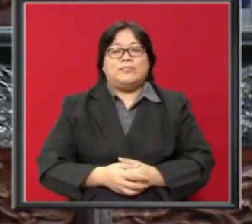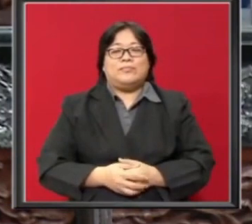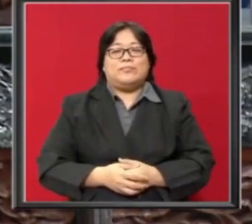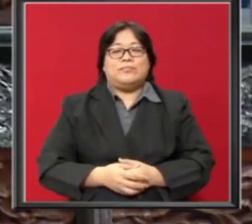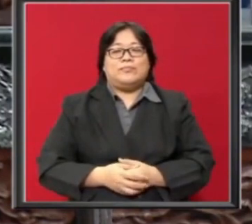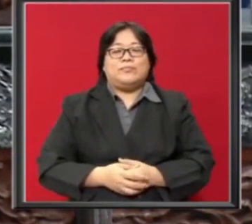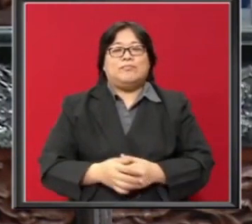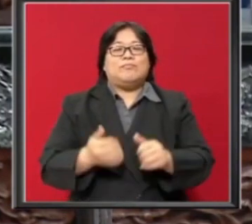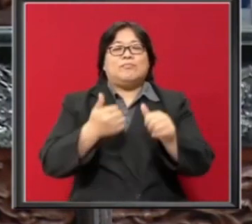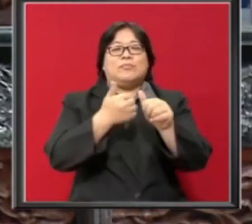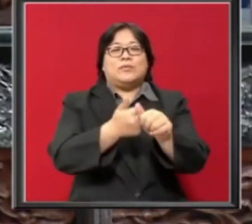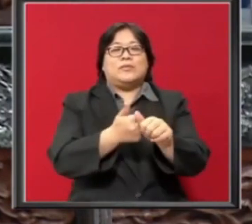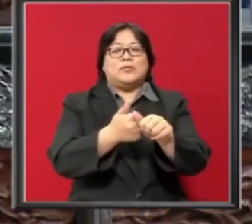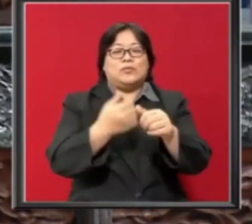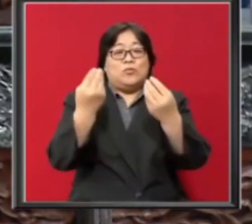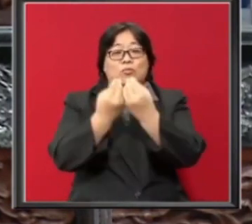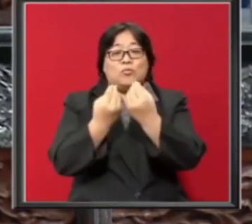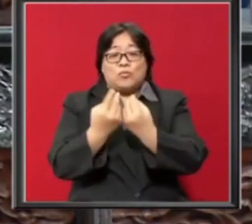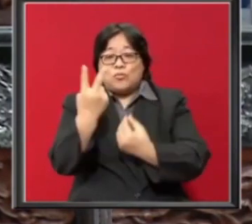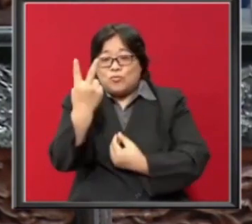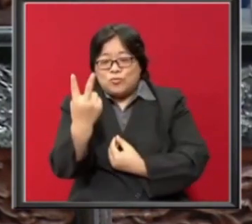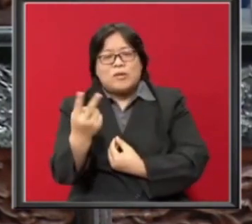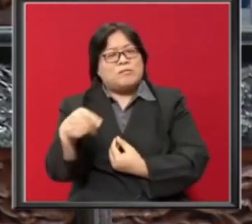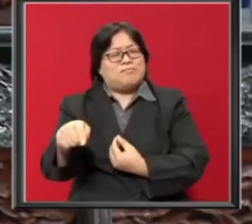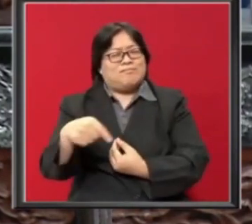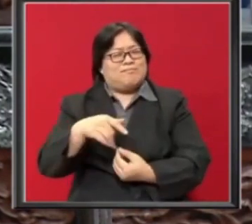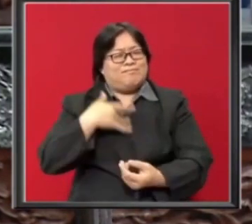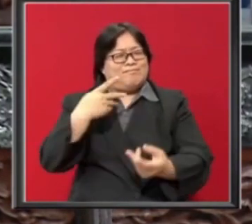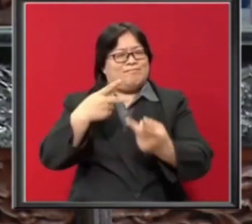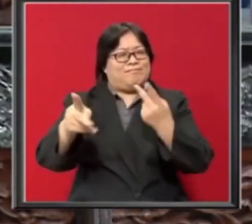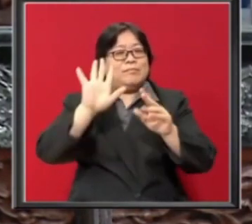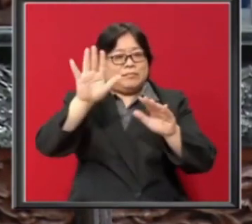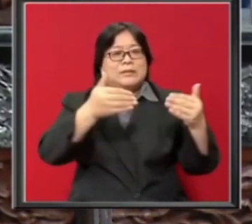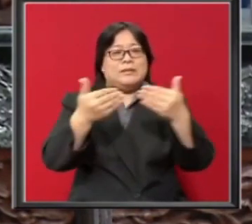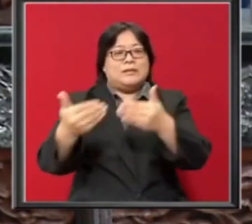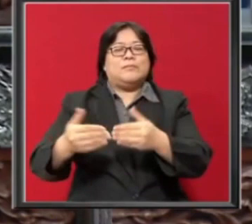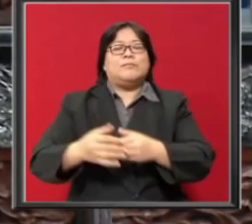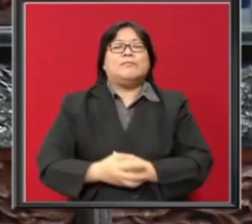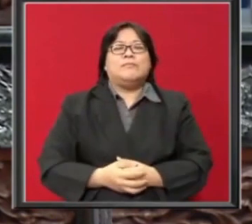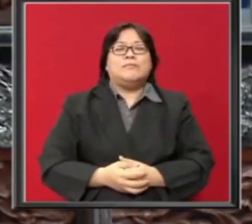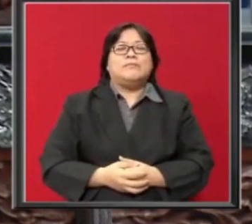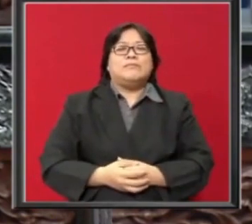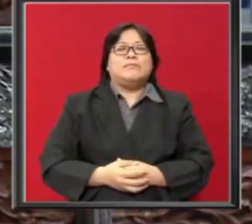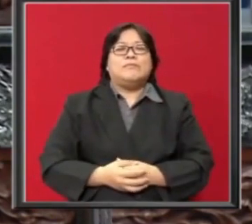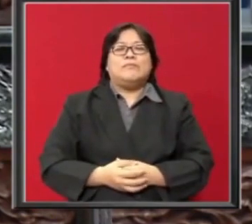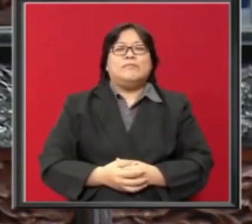Hai berdasar dua perkiraan ini saja tidak mau siapa saya sampai lebih banyak